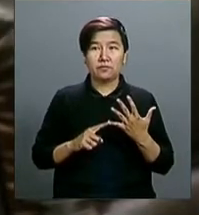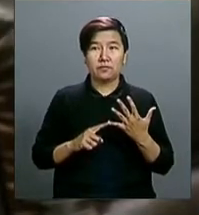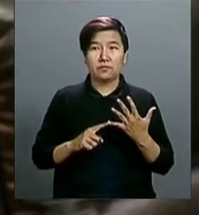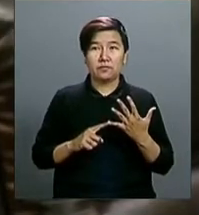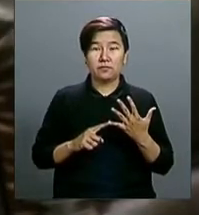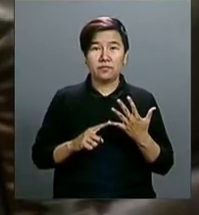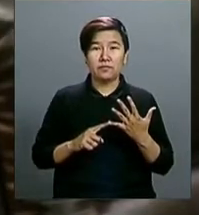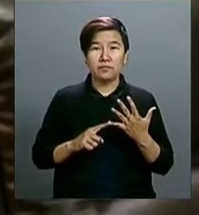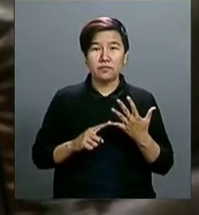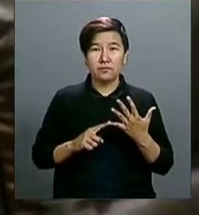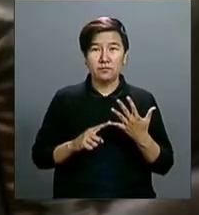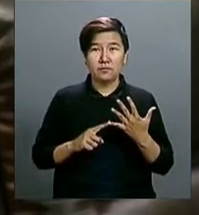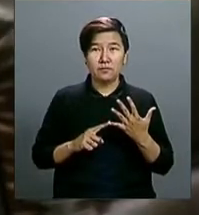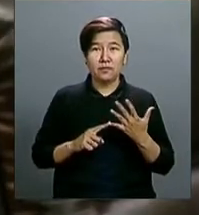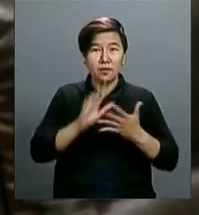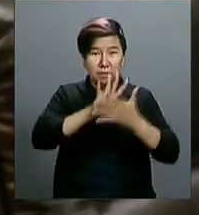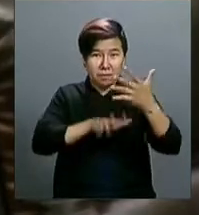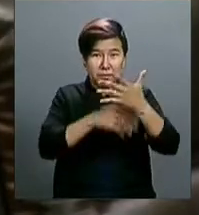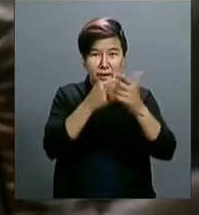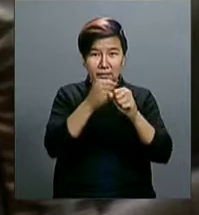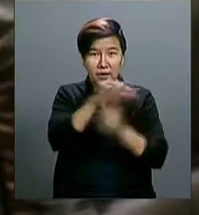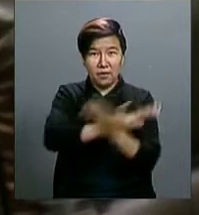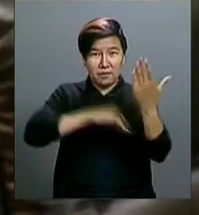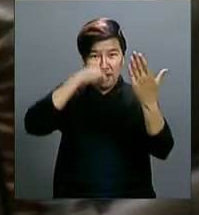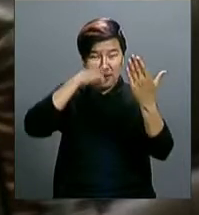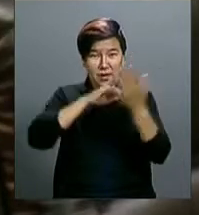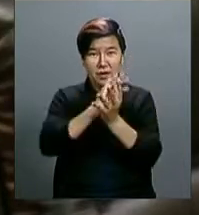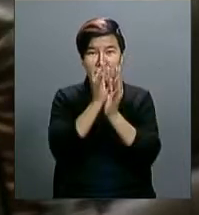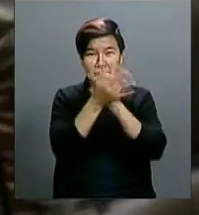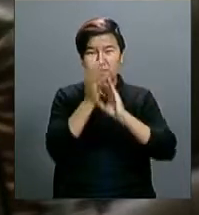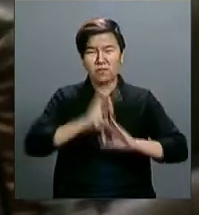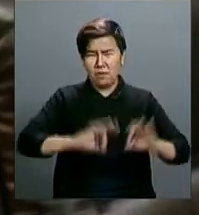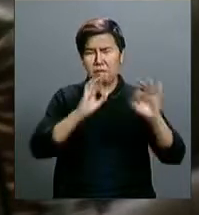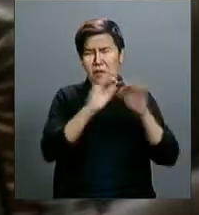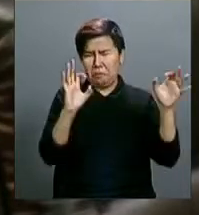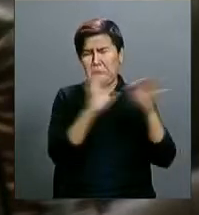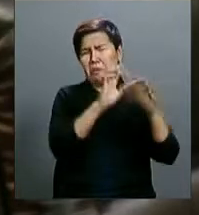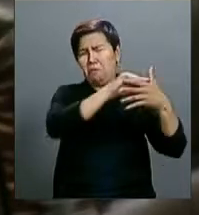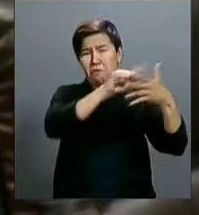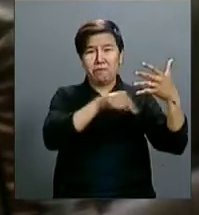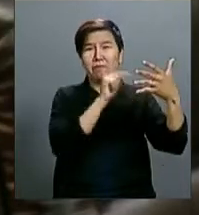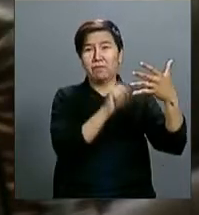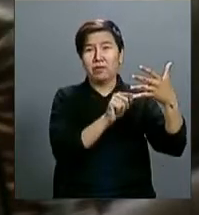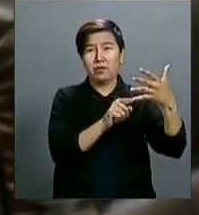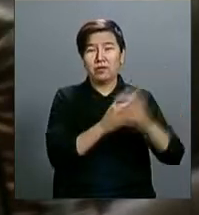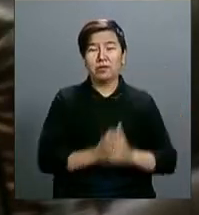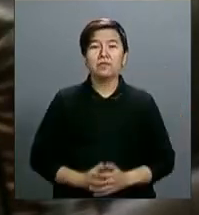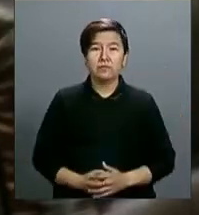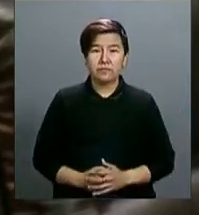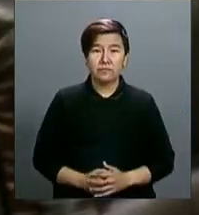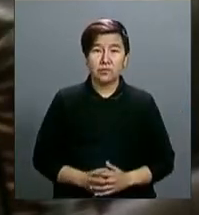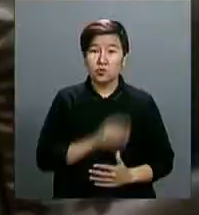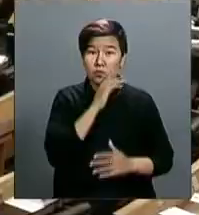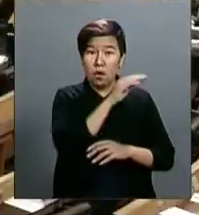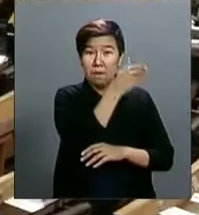แผนการปฏิรูปประเทศจะต้องสอดคล้องกับยุทธศาสตร์ชาติไม่ใช่ปฏิรูปไปคนละทิศคนละทางกับที่ยุทธศาสตร์ช